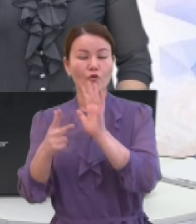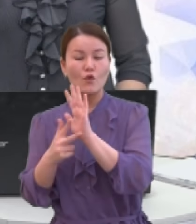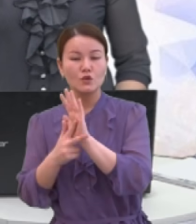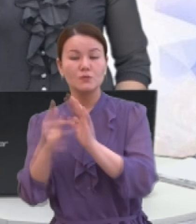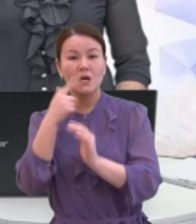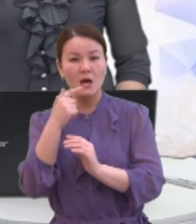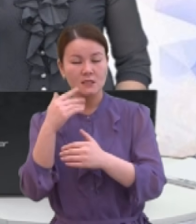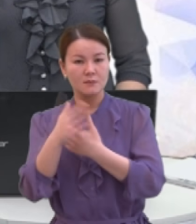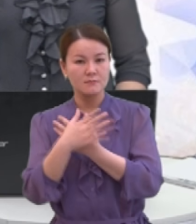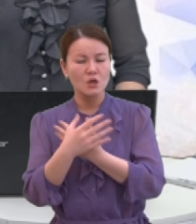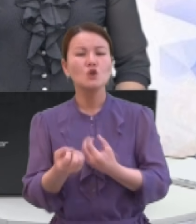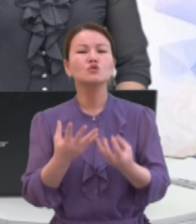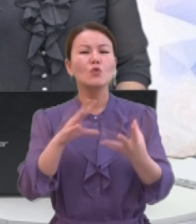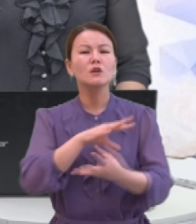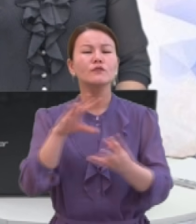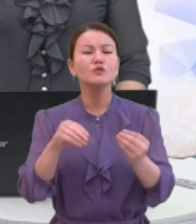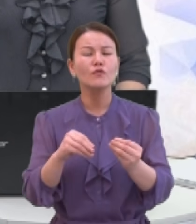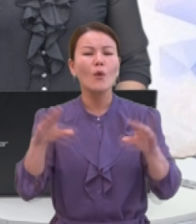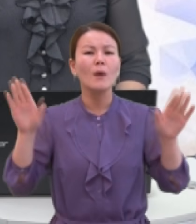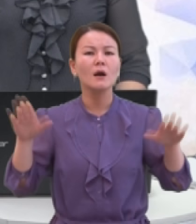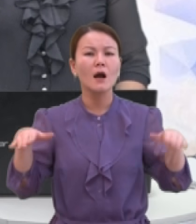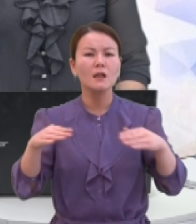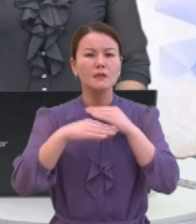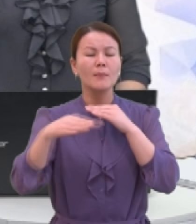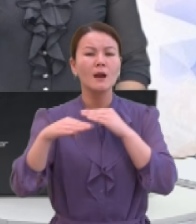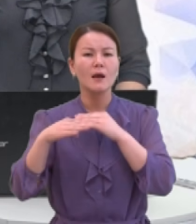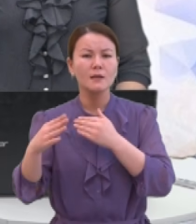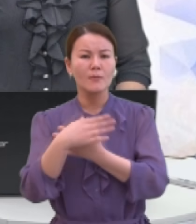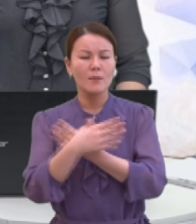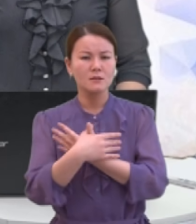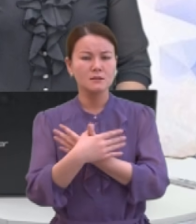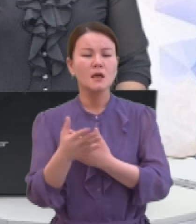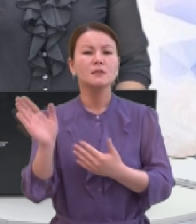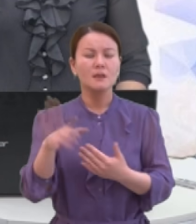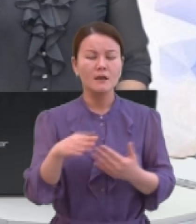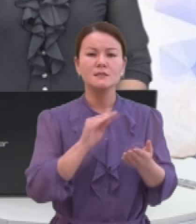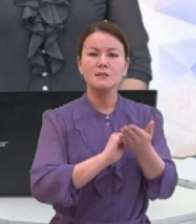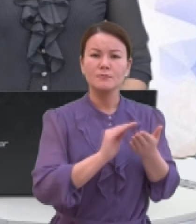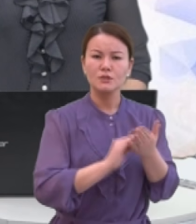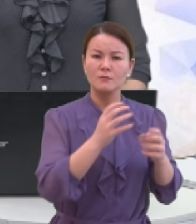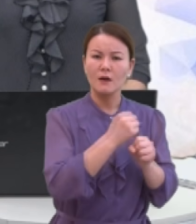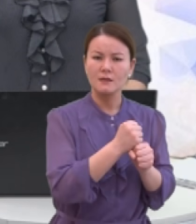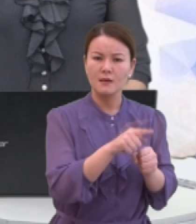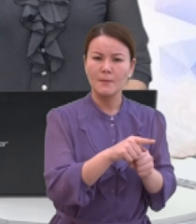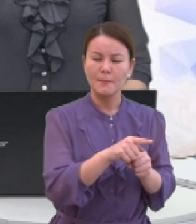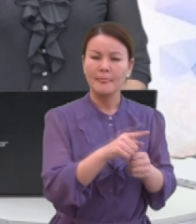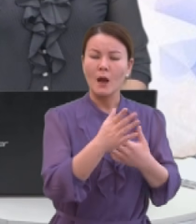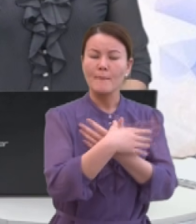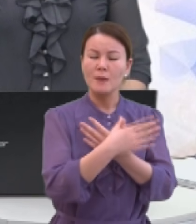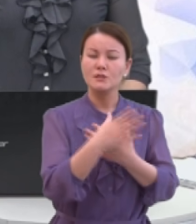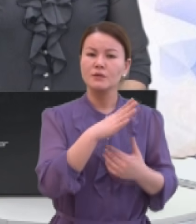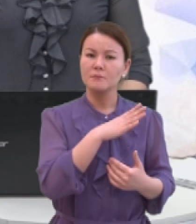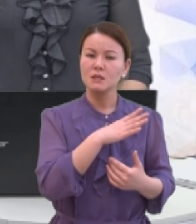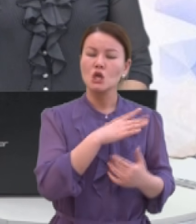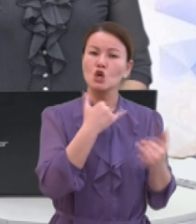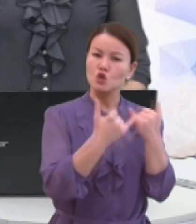бабочек порхала на поляне запишем задачу кратко бабочки у нас были